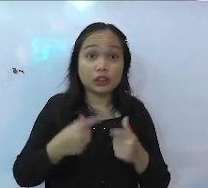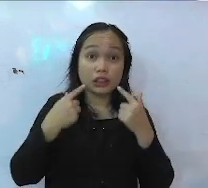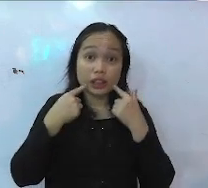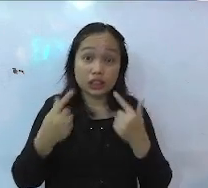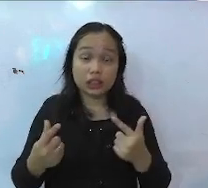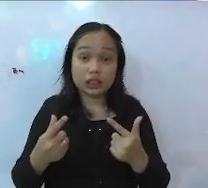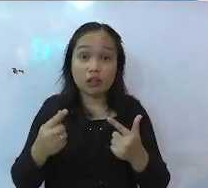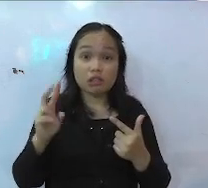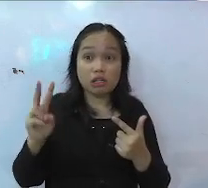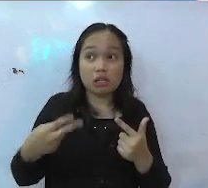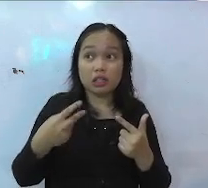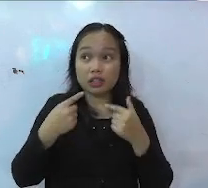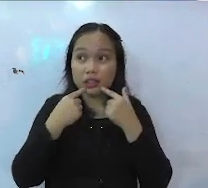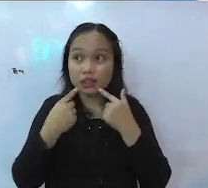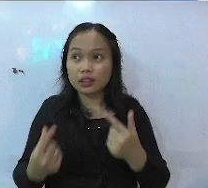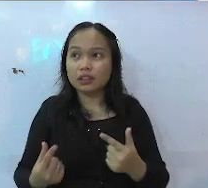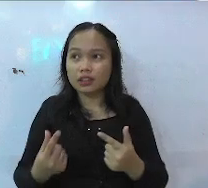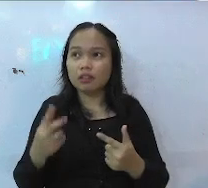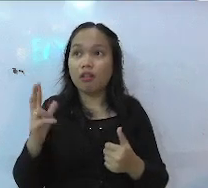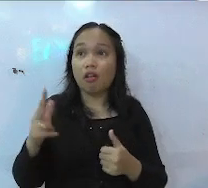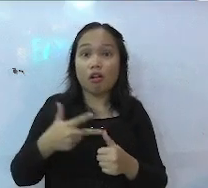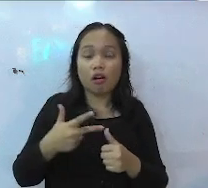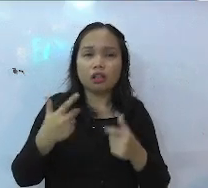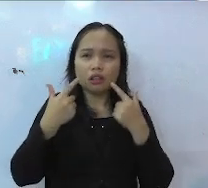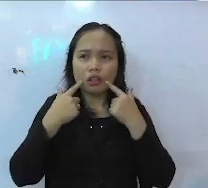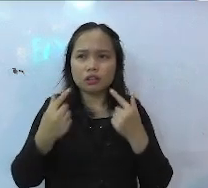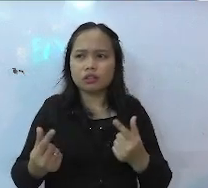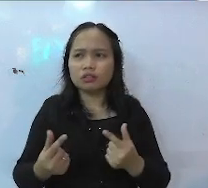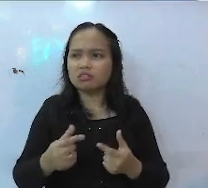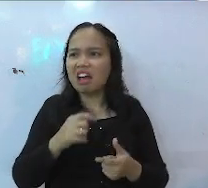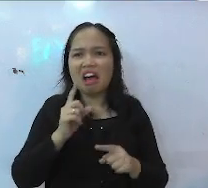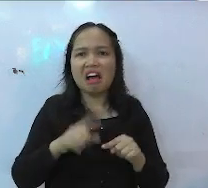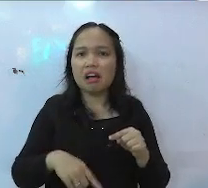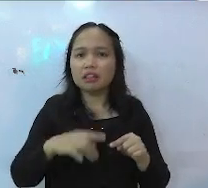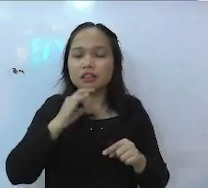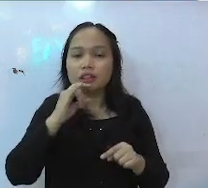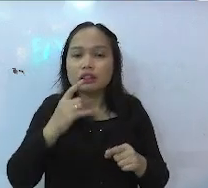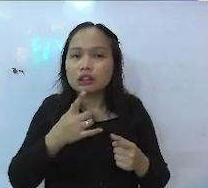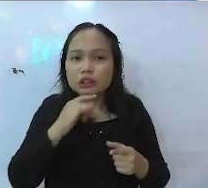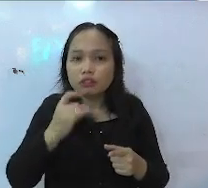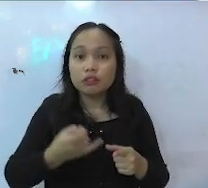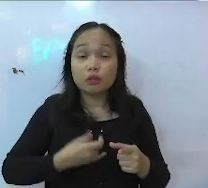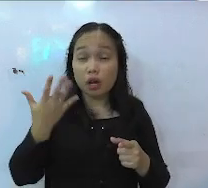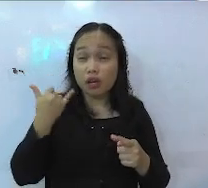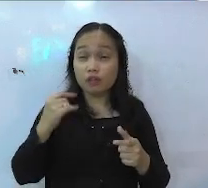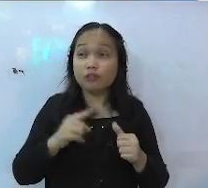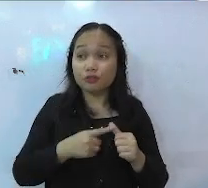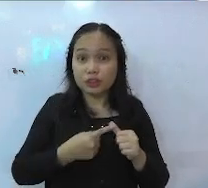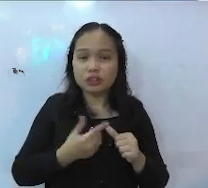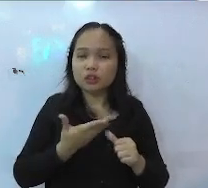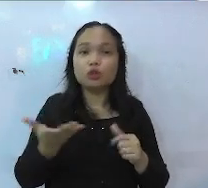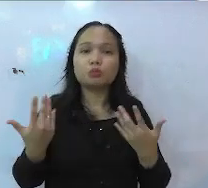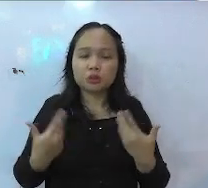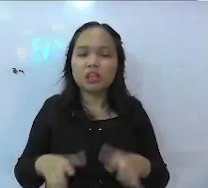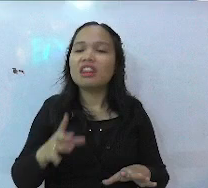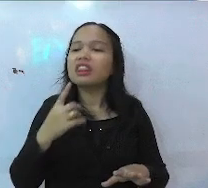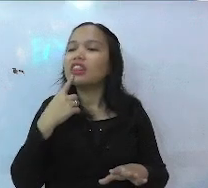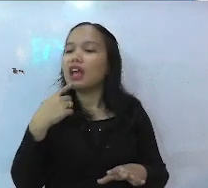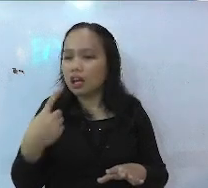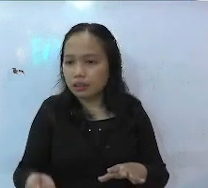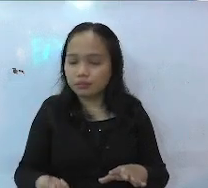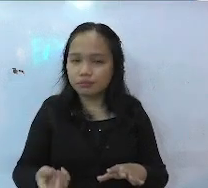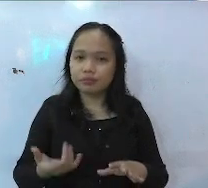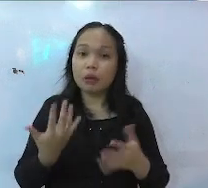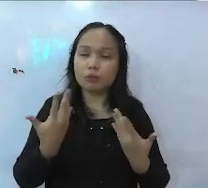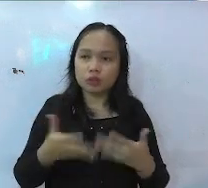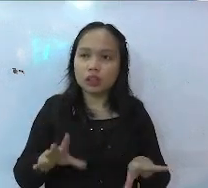bati pangatlong bati hindi nila magagawa yan sayo bakit Alam nila na una pa lang nagpakilala ka na kaagad